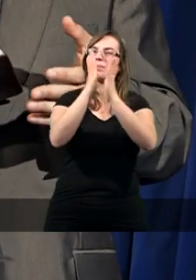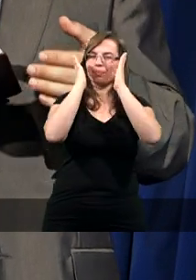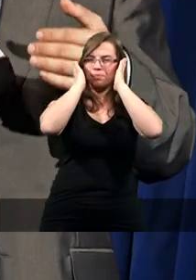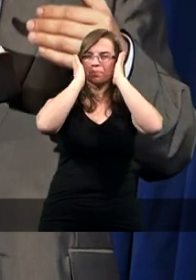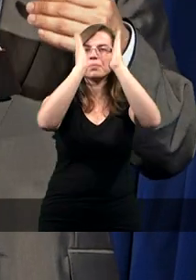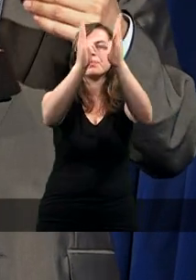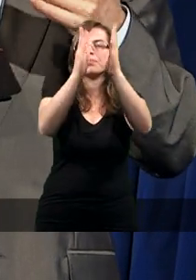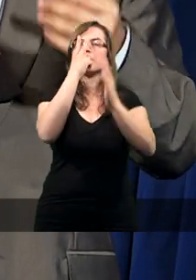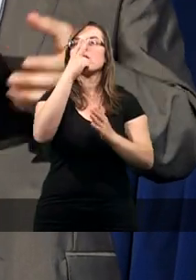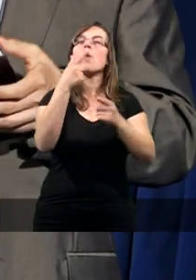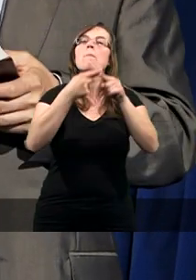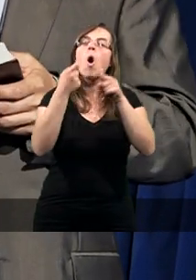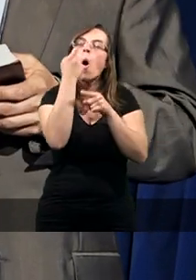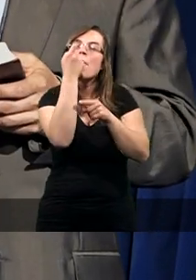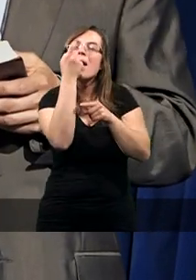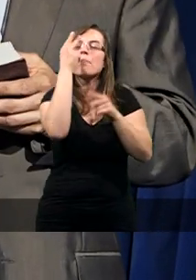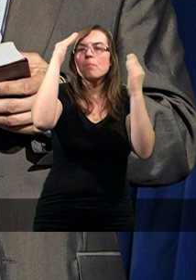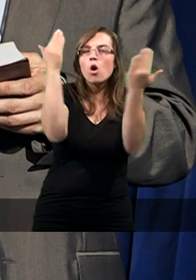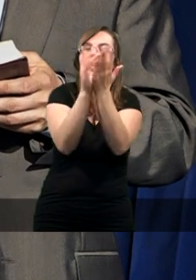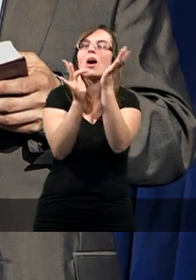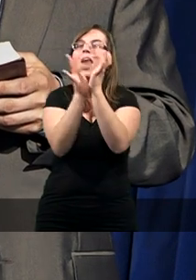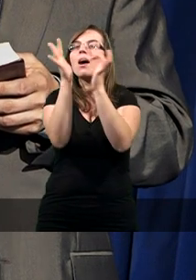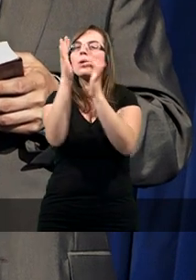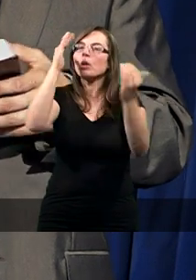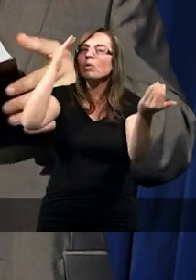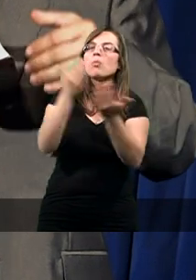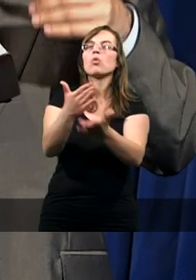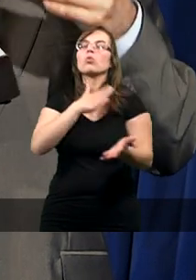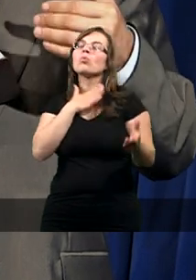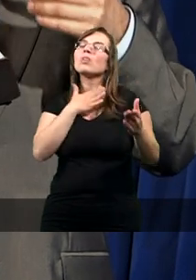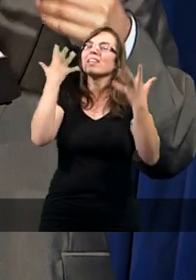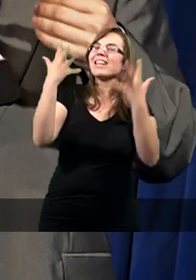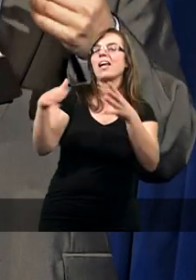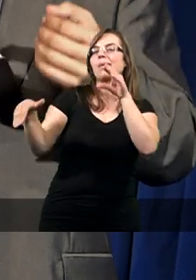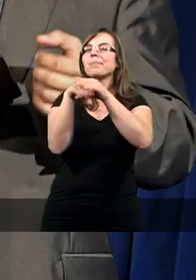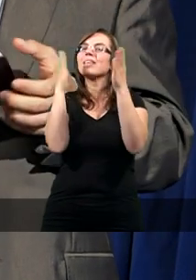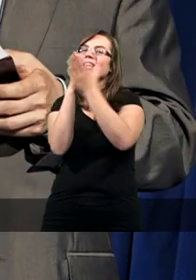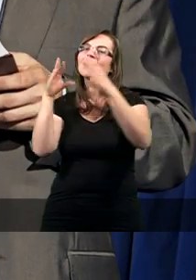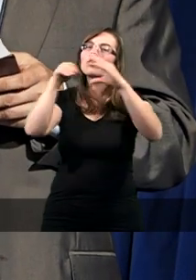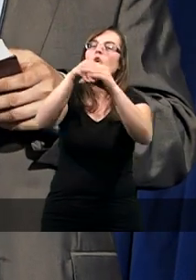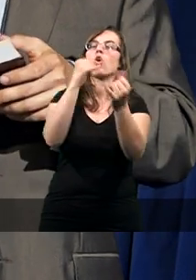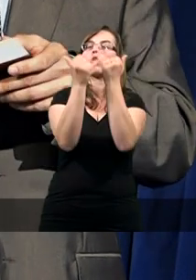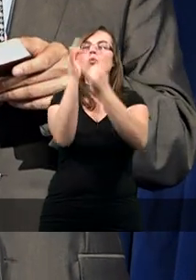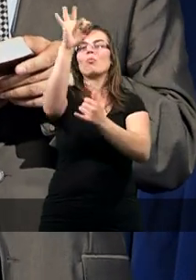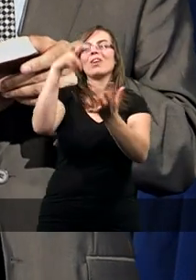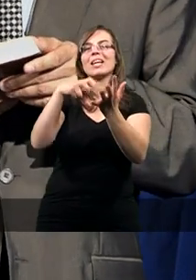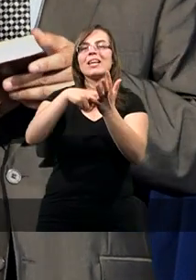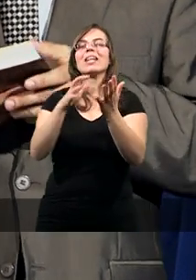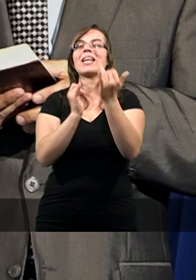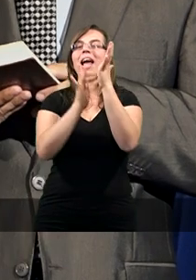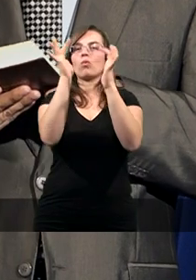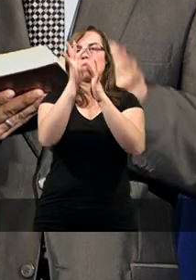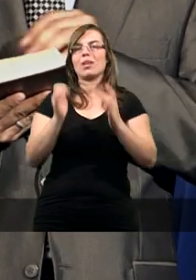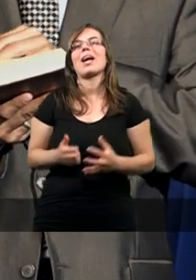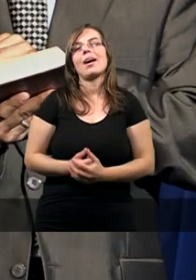tym od momentu, kiedy go poznała, spotkała, aby przebywać tylko i wyłącznie u jego stóp. If we look in